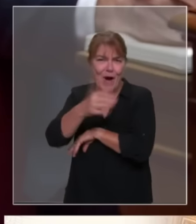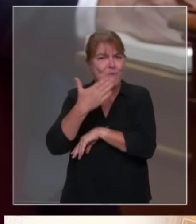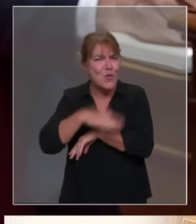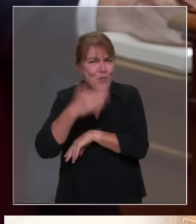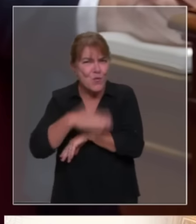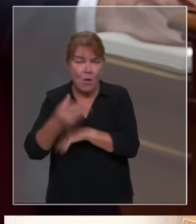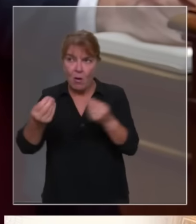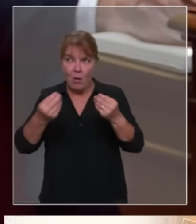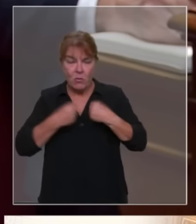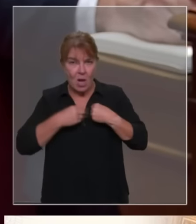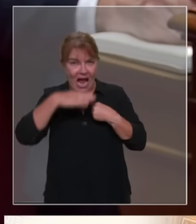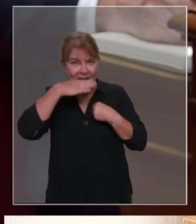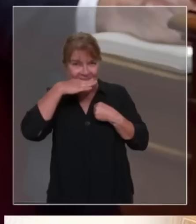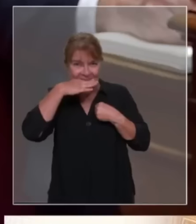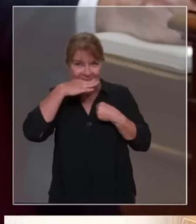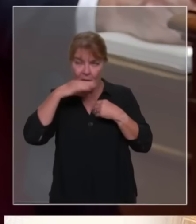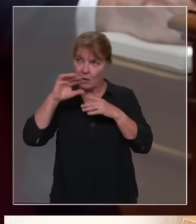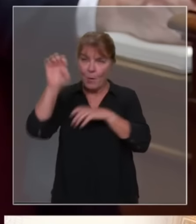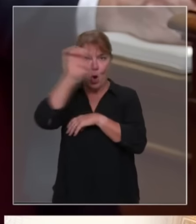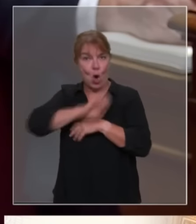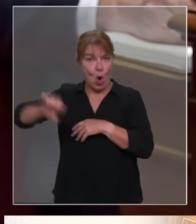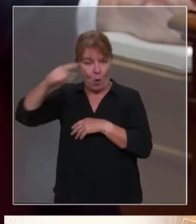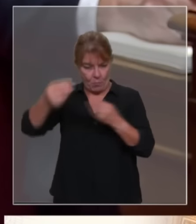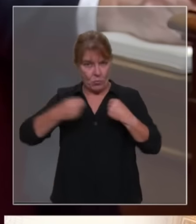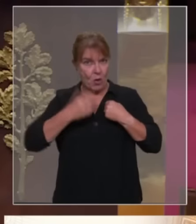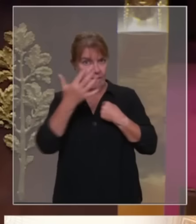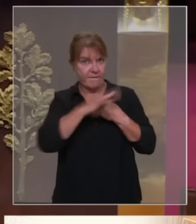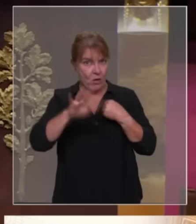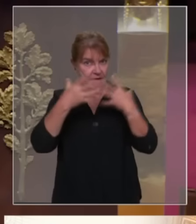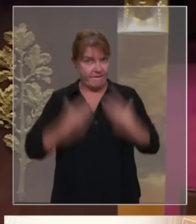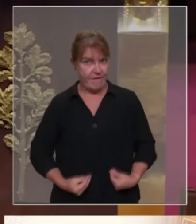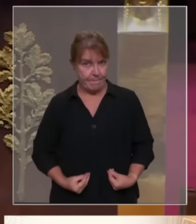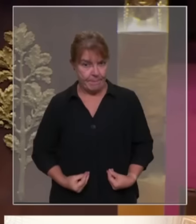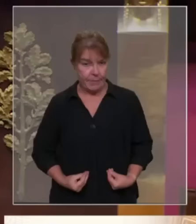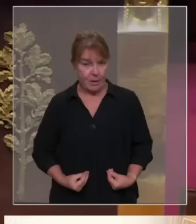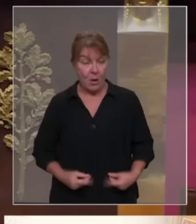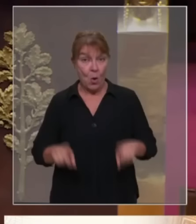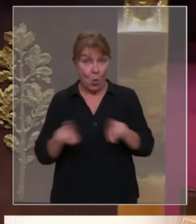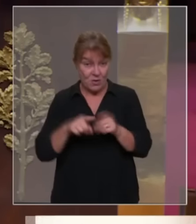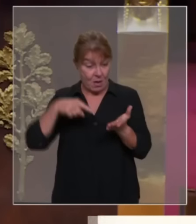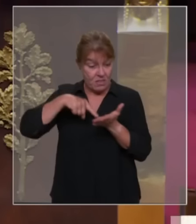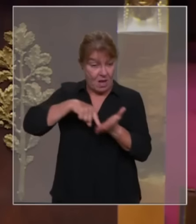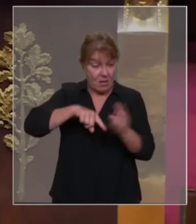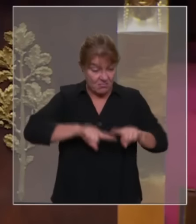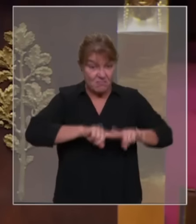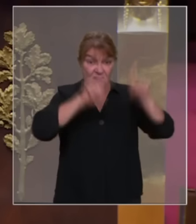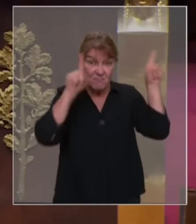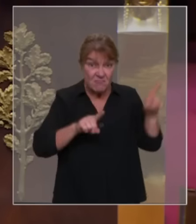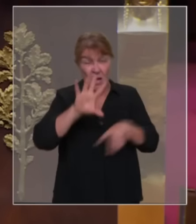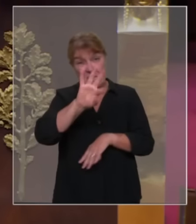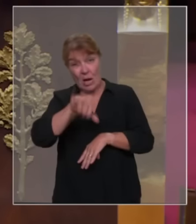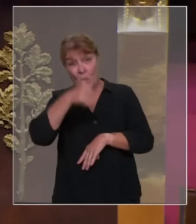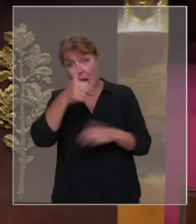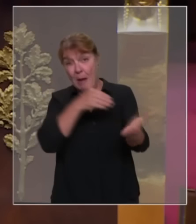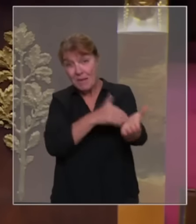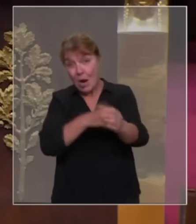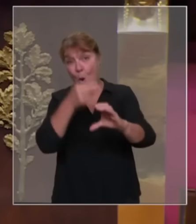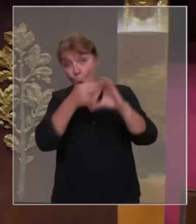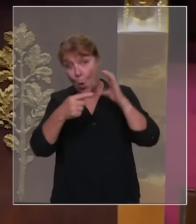nous affaiblit autour de nous, en Europe. Mais d'abord parce que la charge de cette dette, 51 milliards